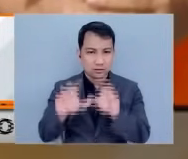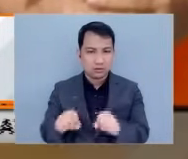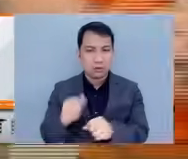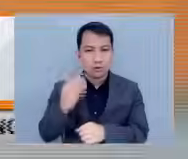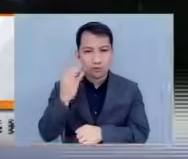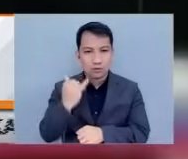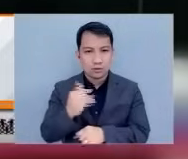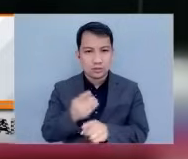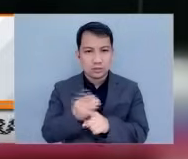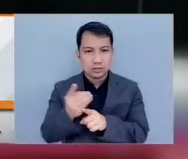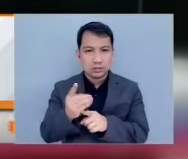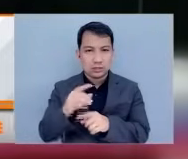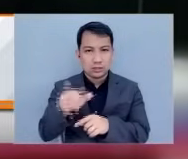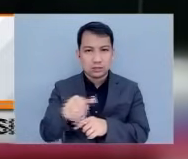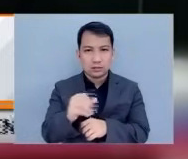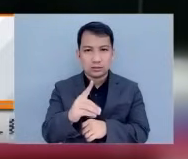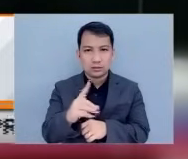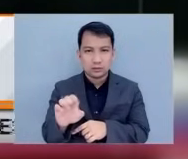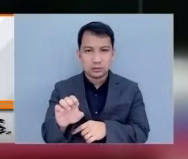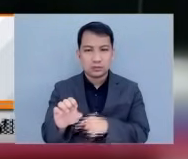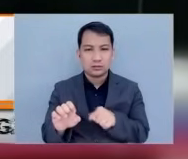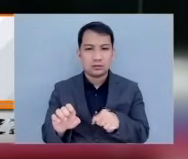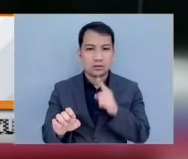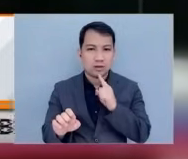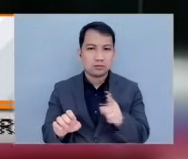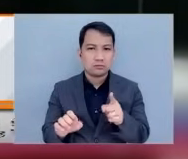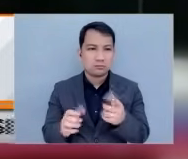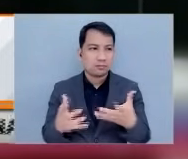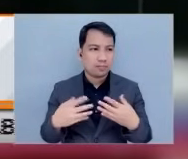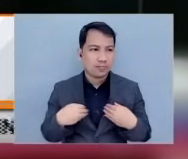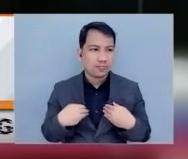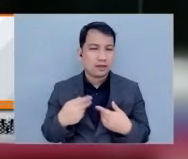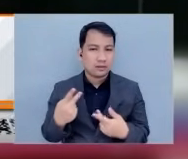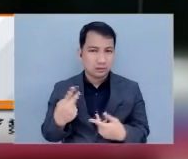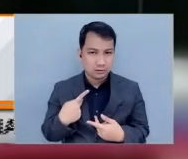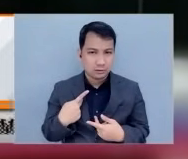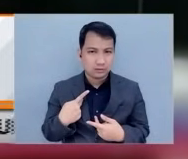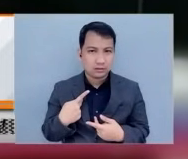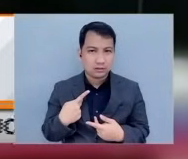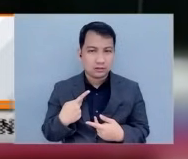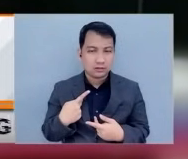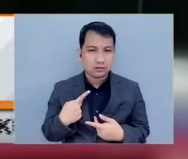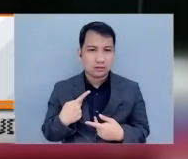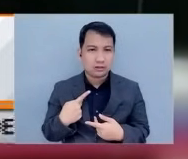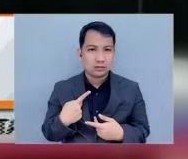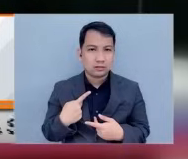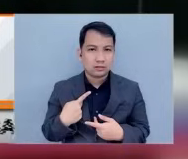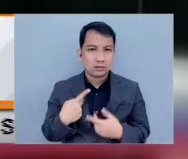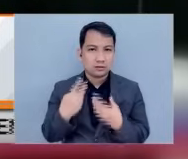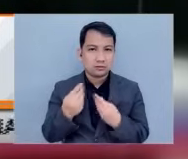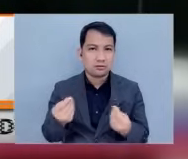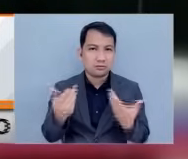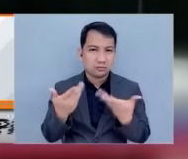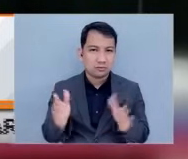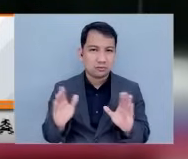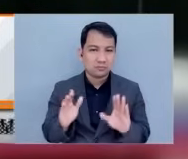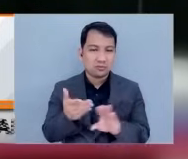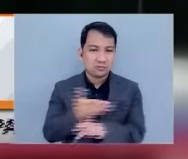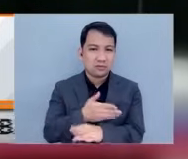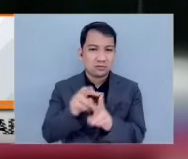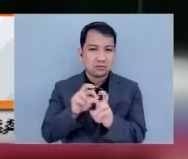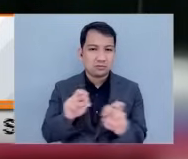Jade. Even granting without accepting that there was an illegal arrest, it was cured by the preliminary